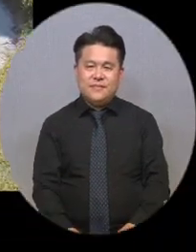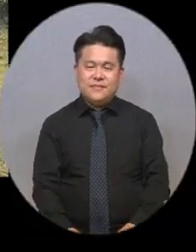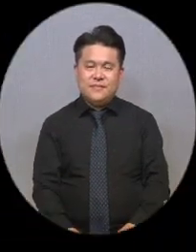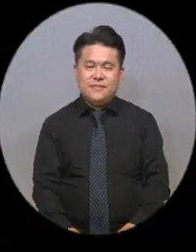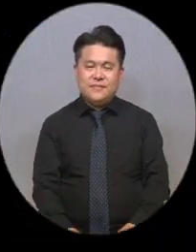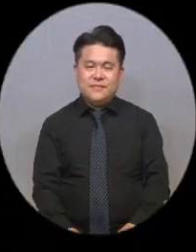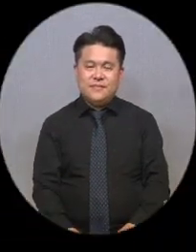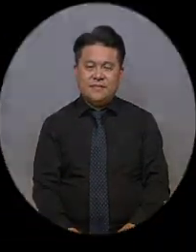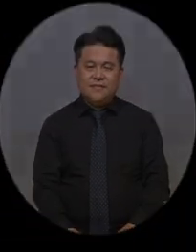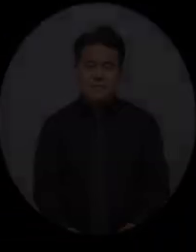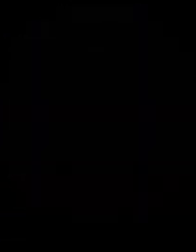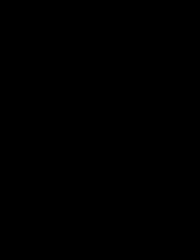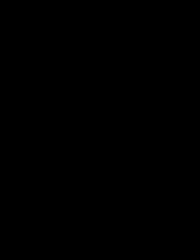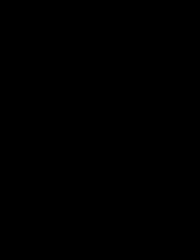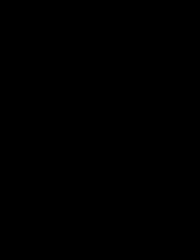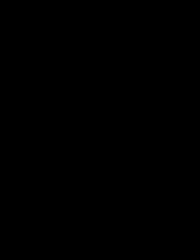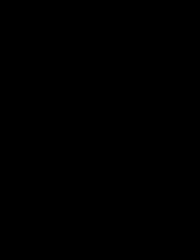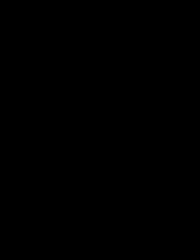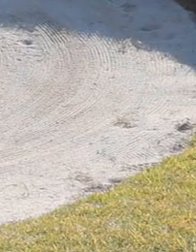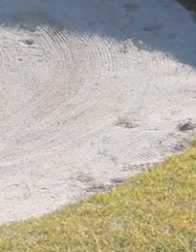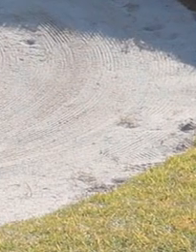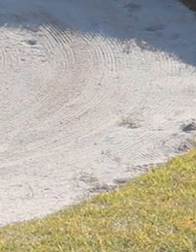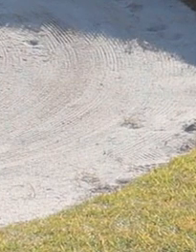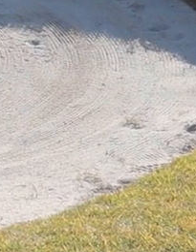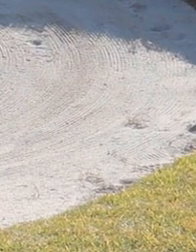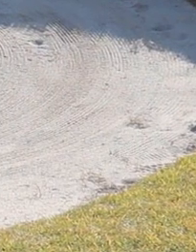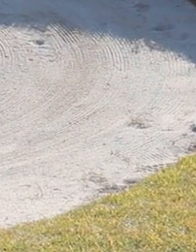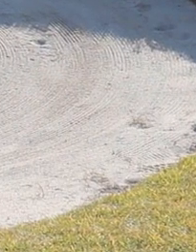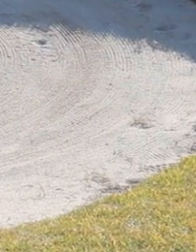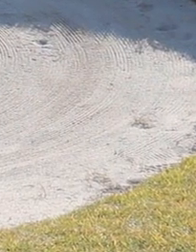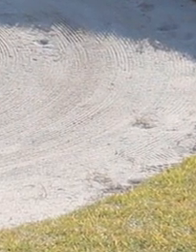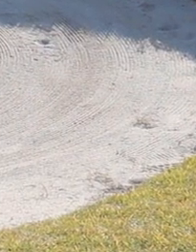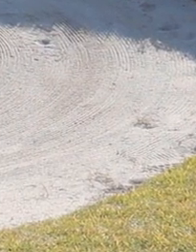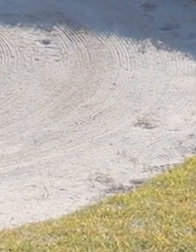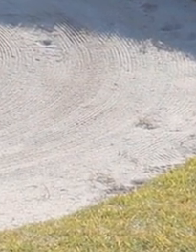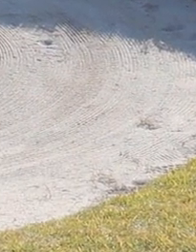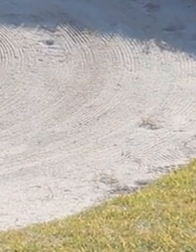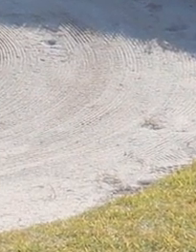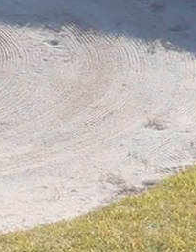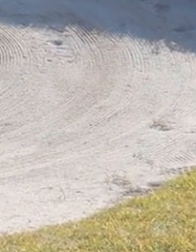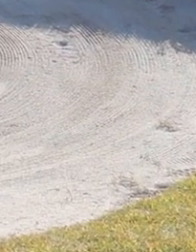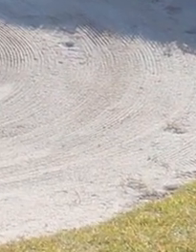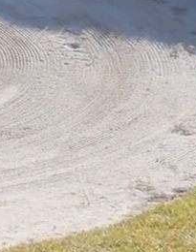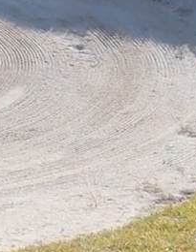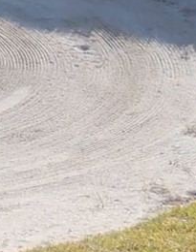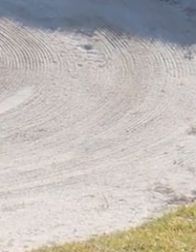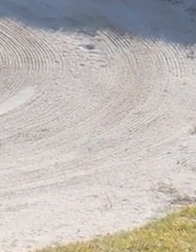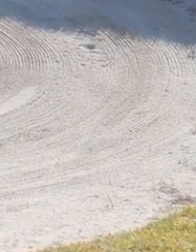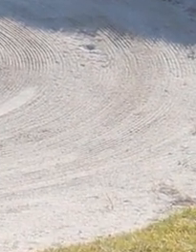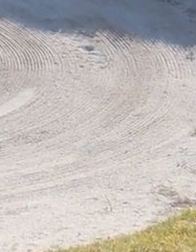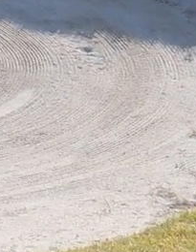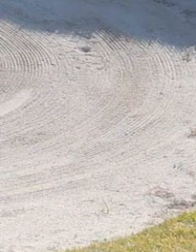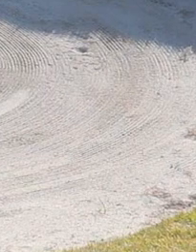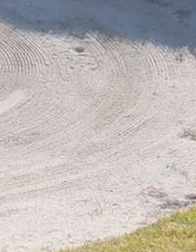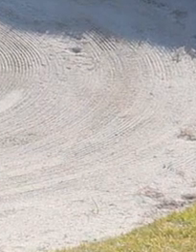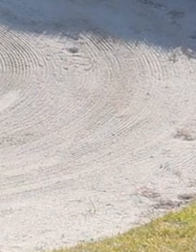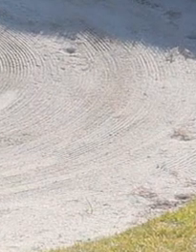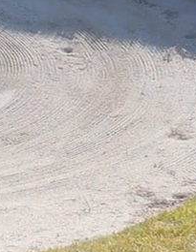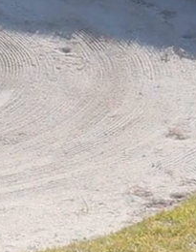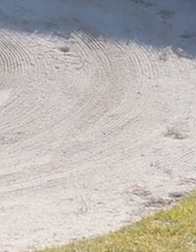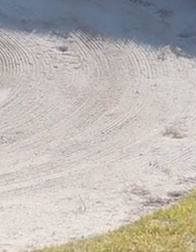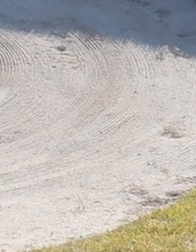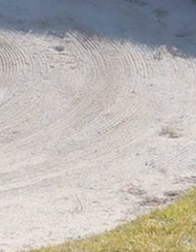어, 저, 들어와 보세요. 이게 차가 빛나.